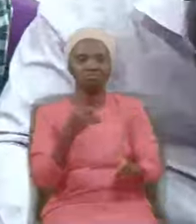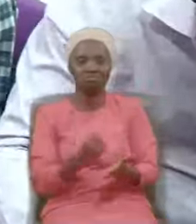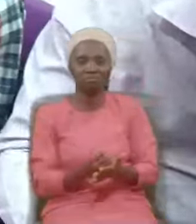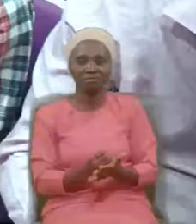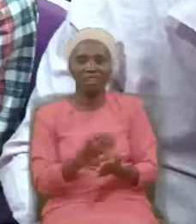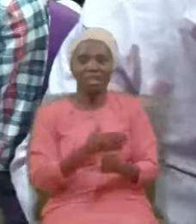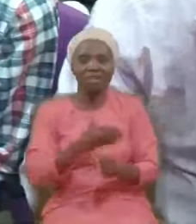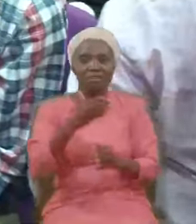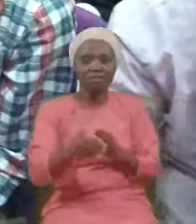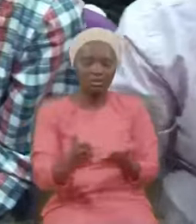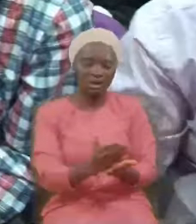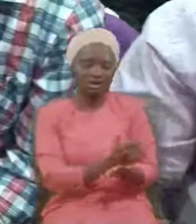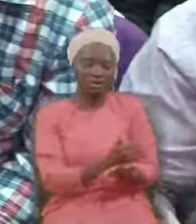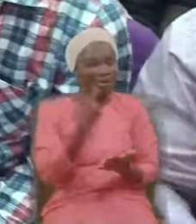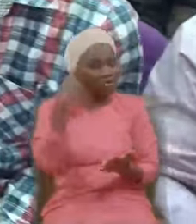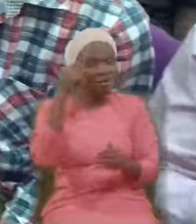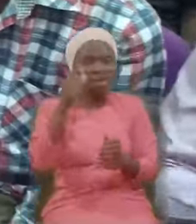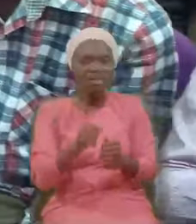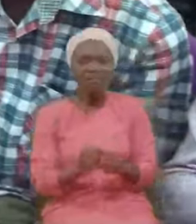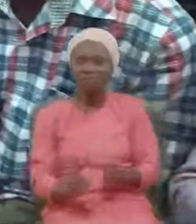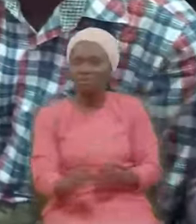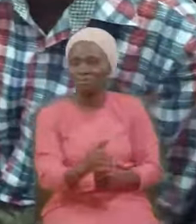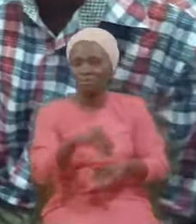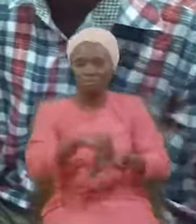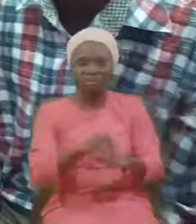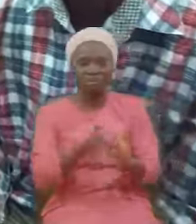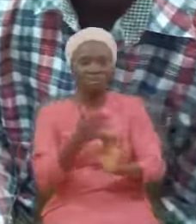La guérison totale pour tout le monde ce soir.